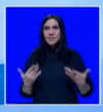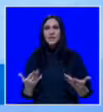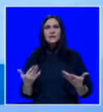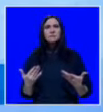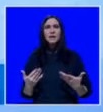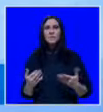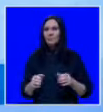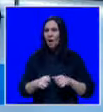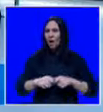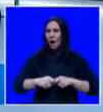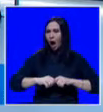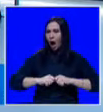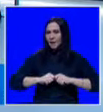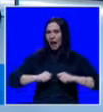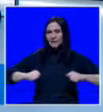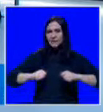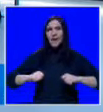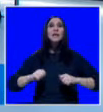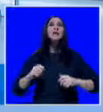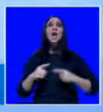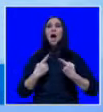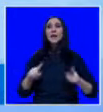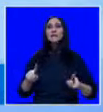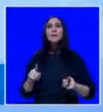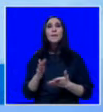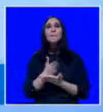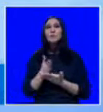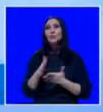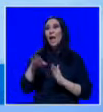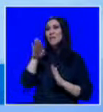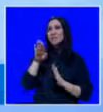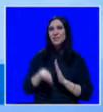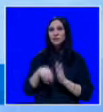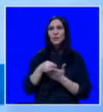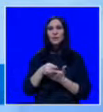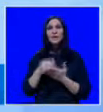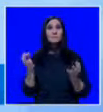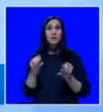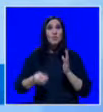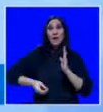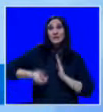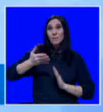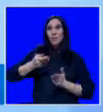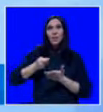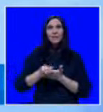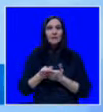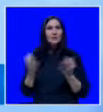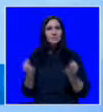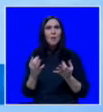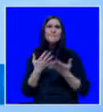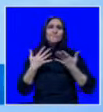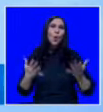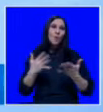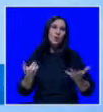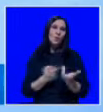разтеглили разликите между най-ниско платените специалности и най-скъпо платените специалности в много-много пъти. Когато получаваш 7